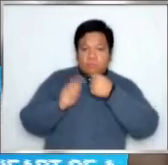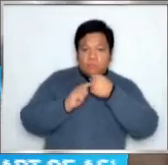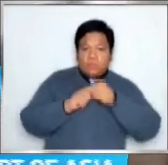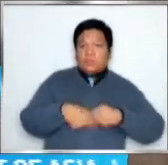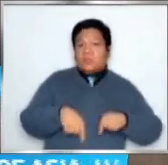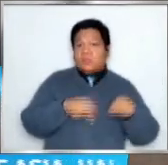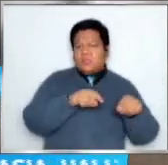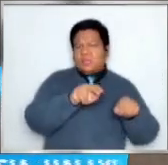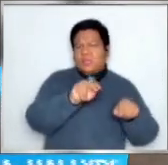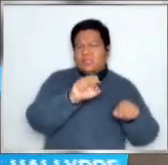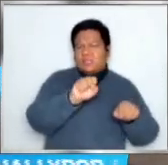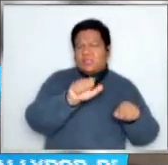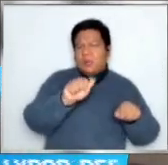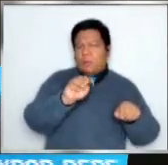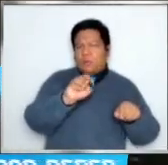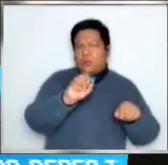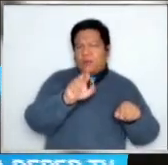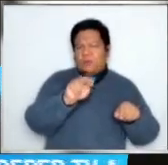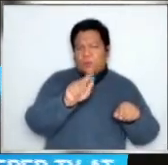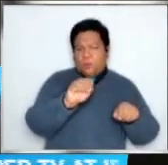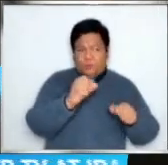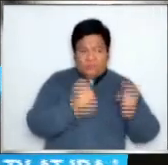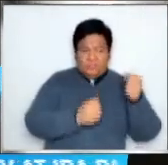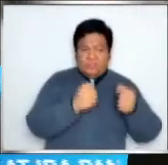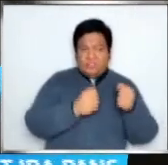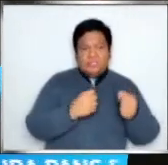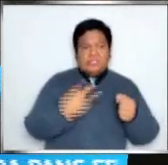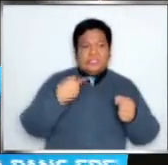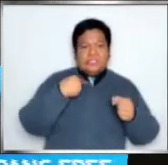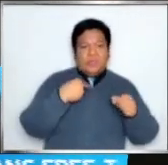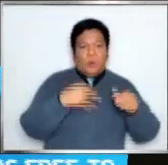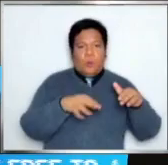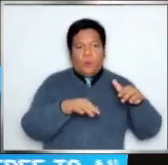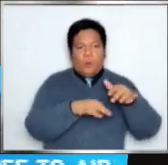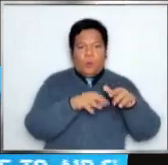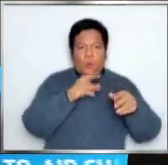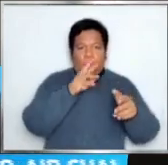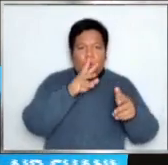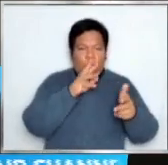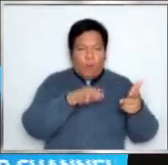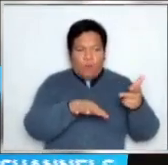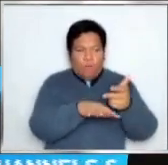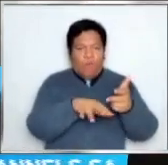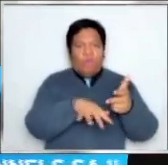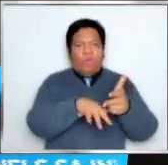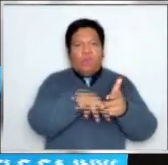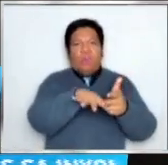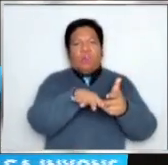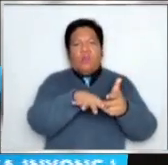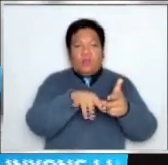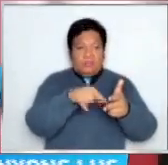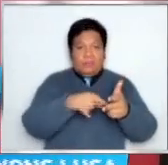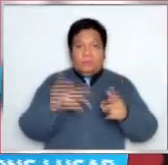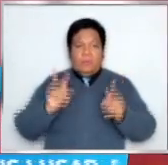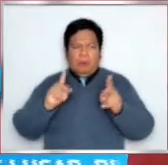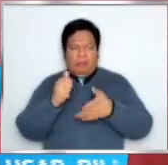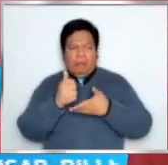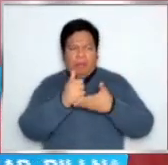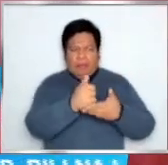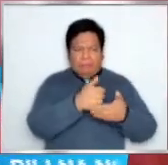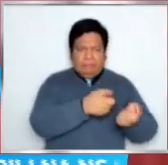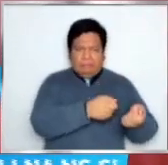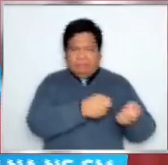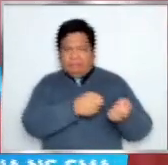Street. Nakalabas naman ang tatlong sakay nito. Pinagtulungan ng mga residente na maialis ang sasakyan at hinatak ito ng truck.